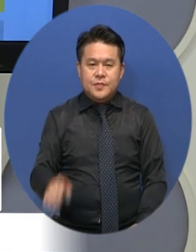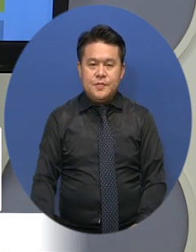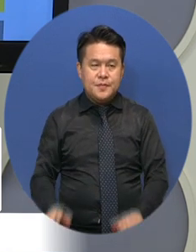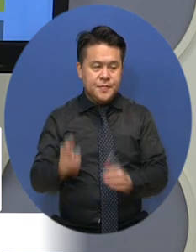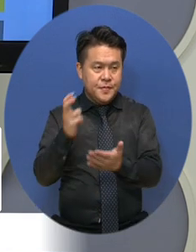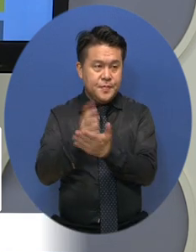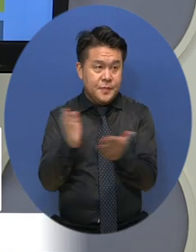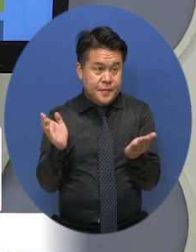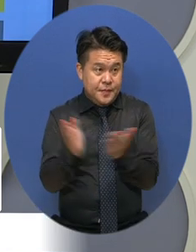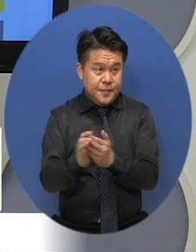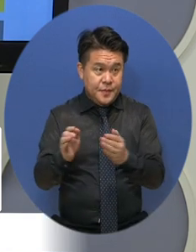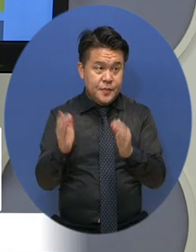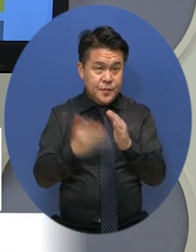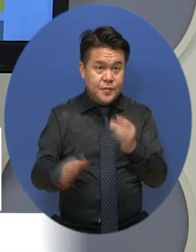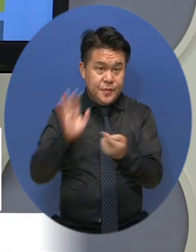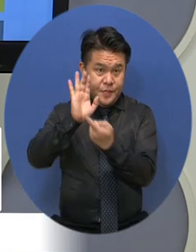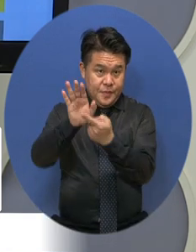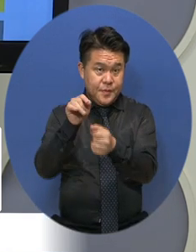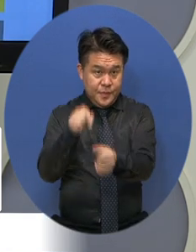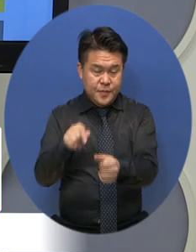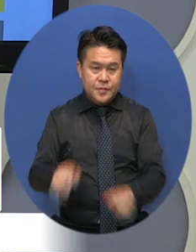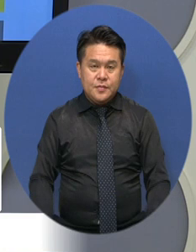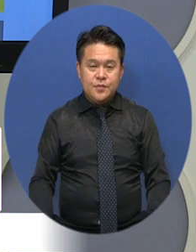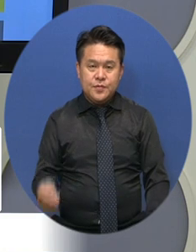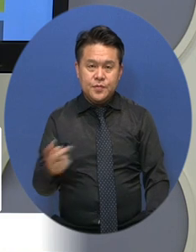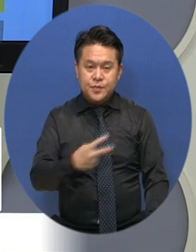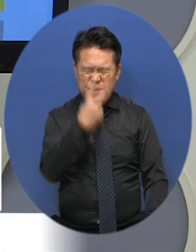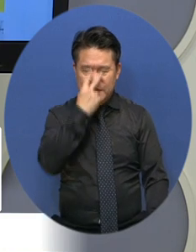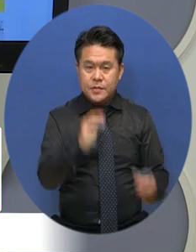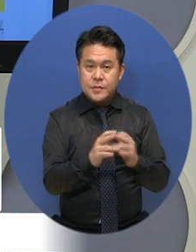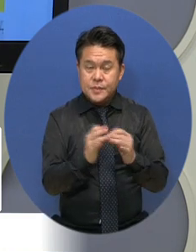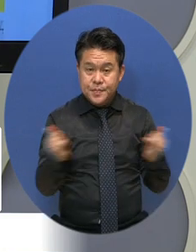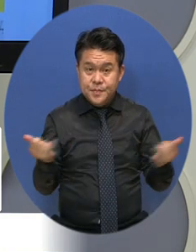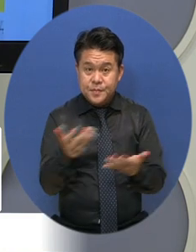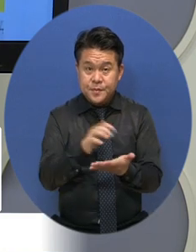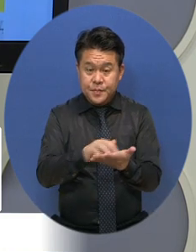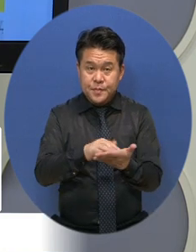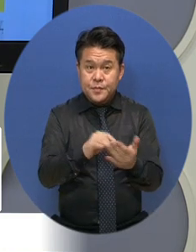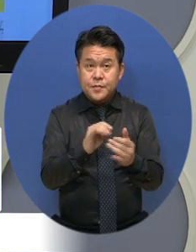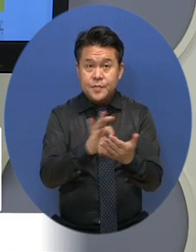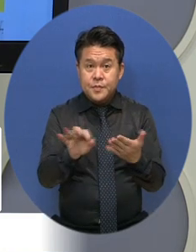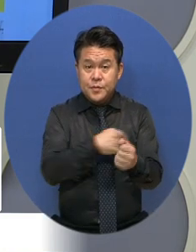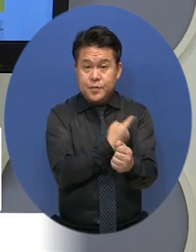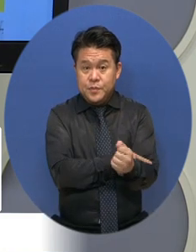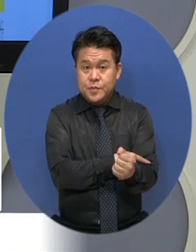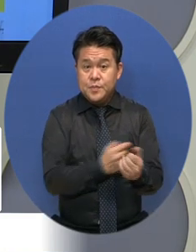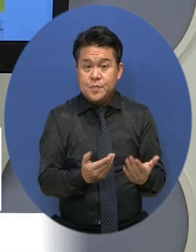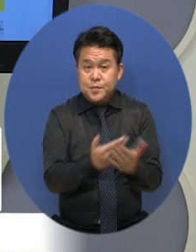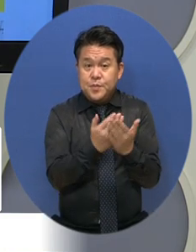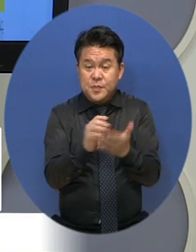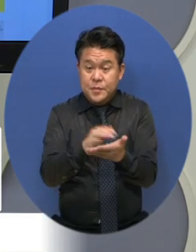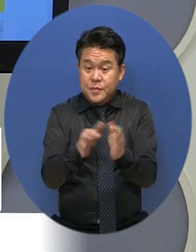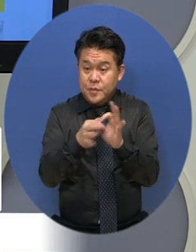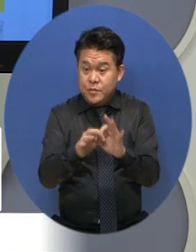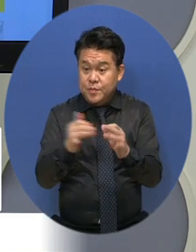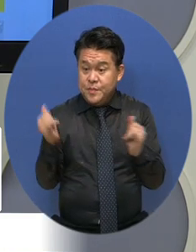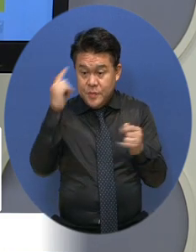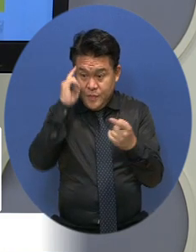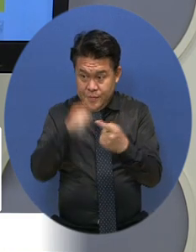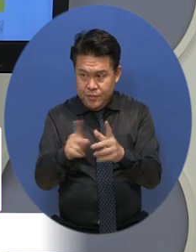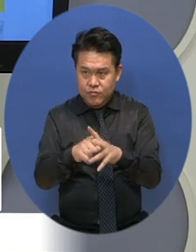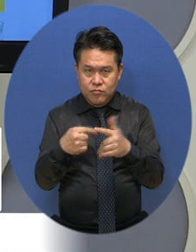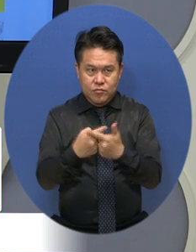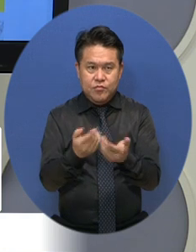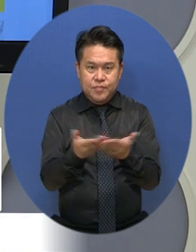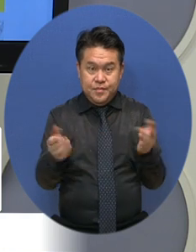공개 하도록 했습니다 또한 시각장애인 점자 사용 권리를 높이고 점자 에 대한 국민의 관심과